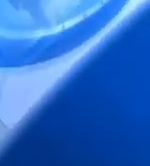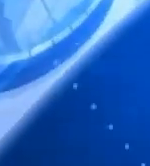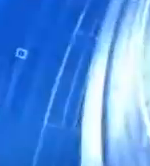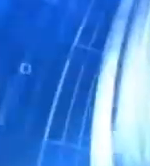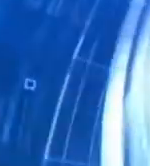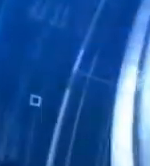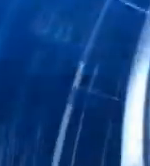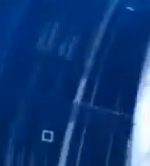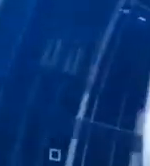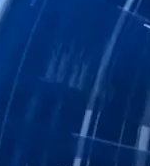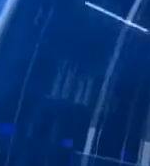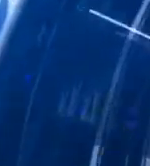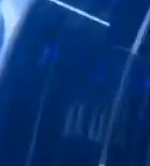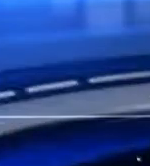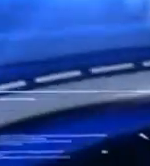Музика